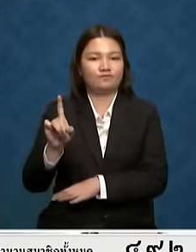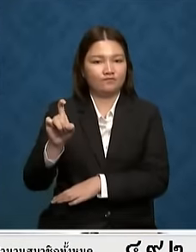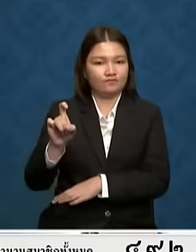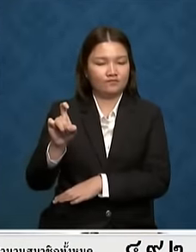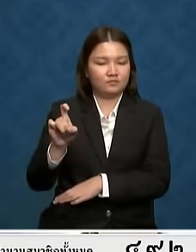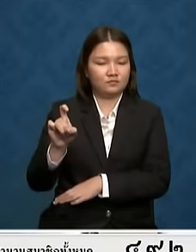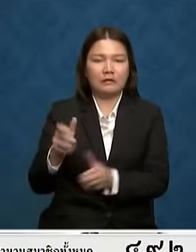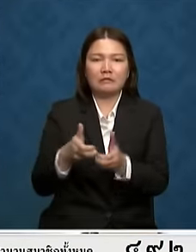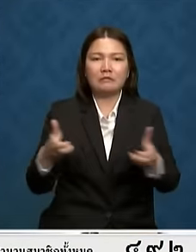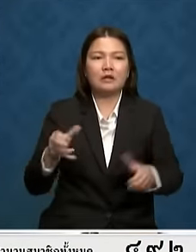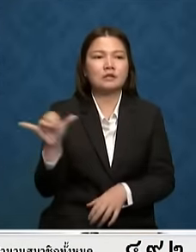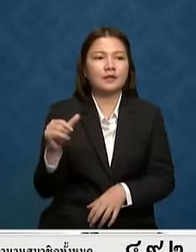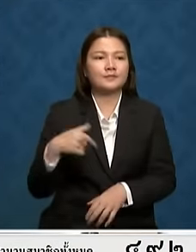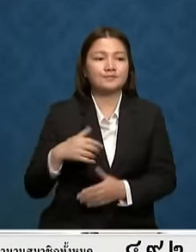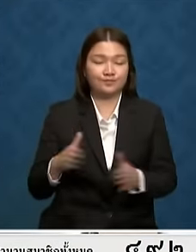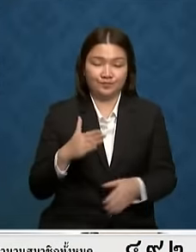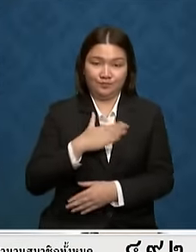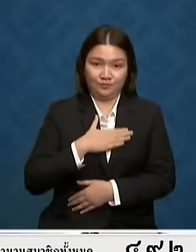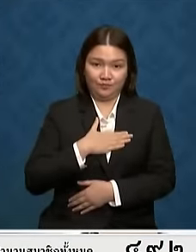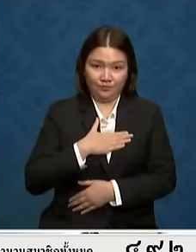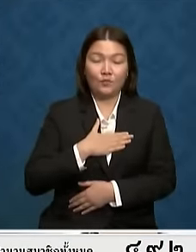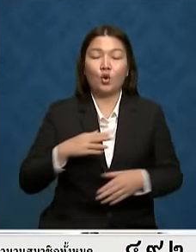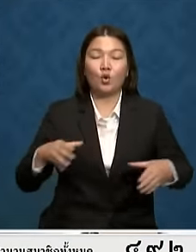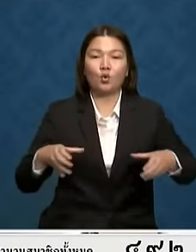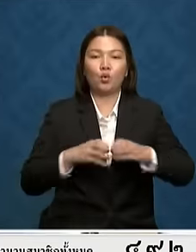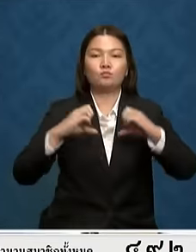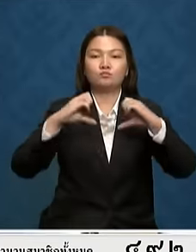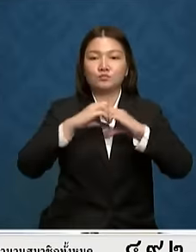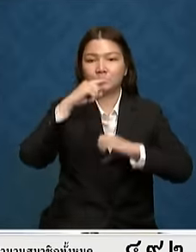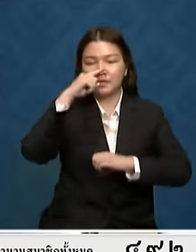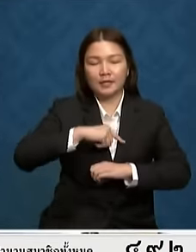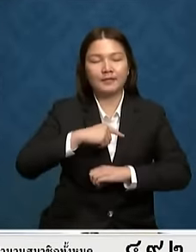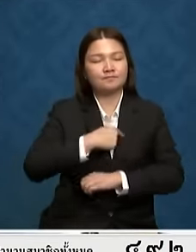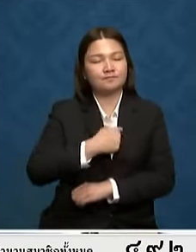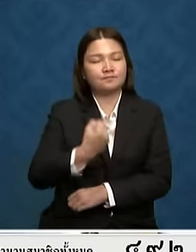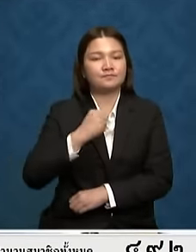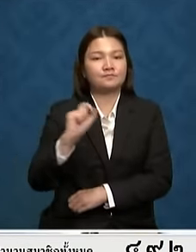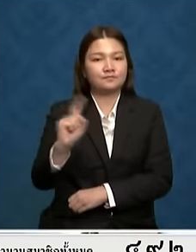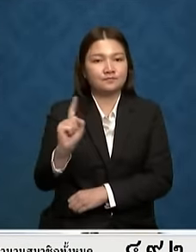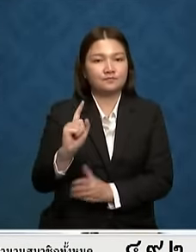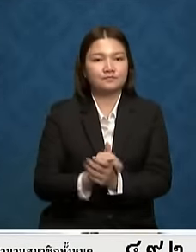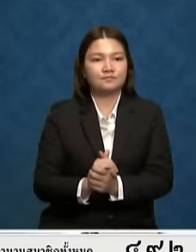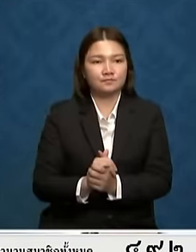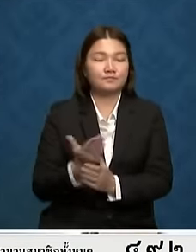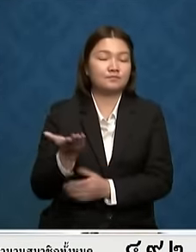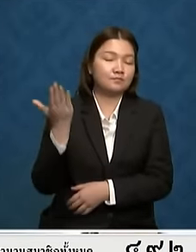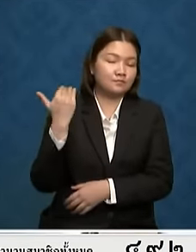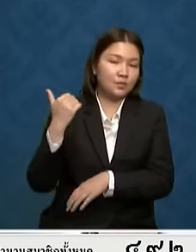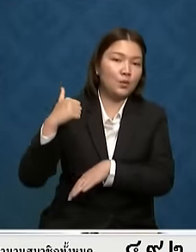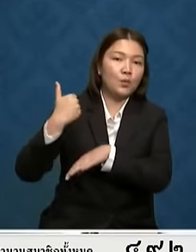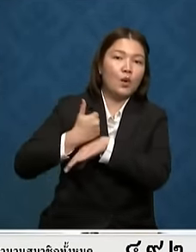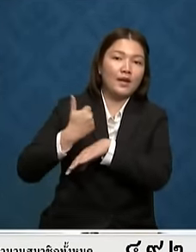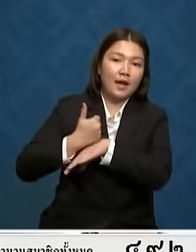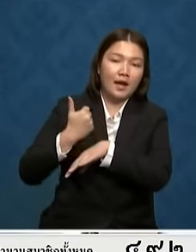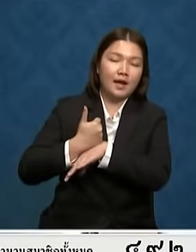สำหรับพรรคภูมิใจไทยนั้นยืนยันกี่ครั้งกี่หนยืนยันณตรงนี้แม้กระทั่งท่านอนุทินชาวีระกูลหัวหน้า